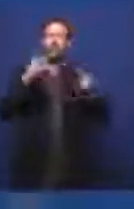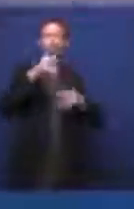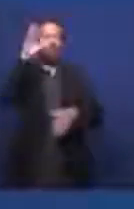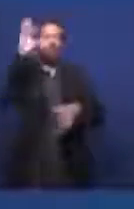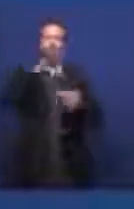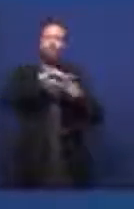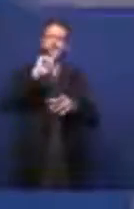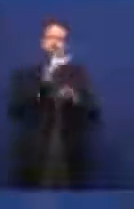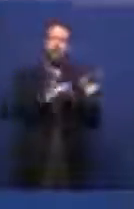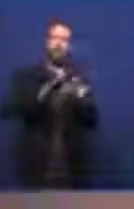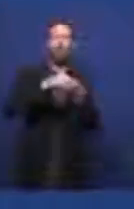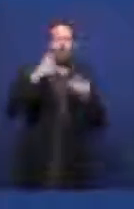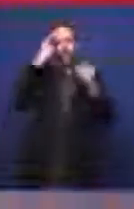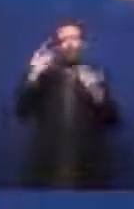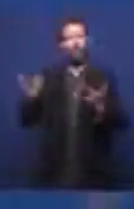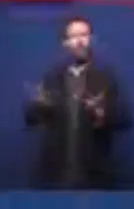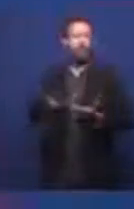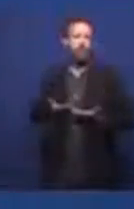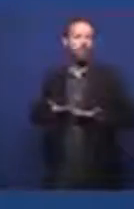tour.